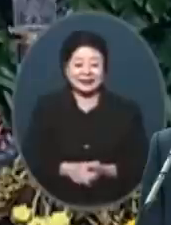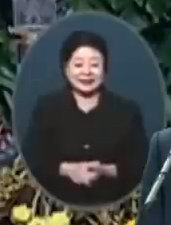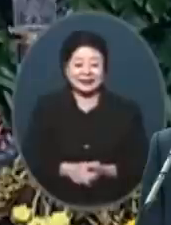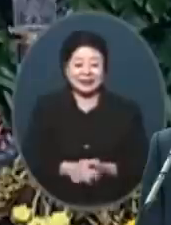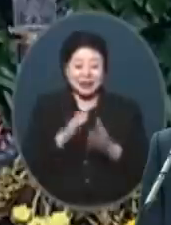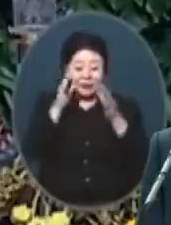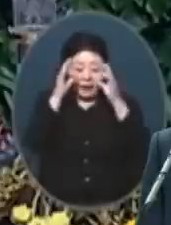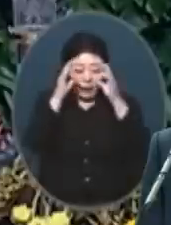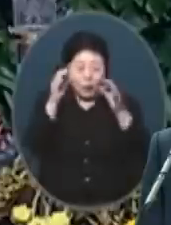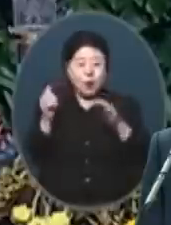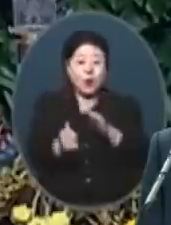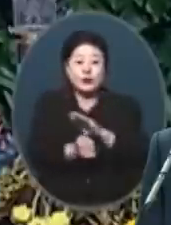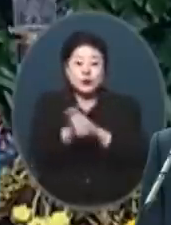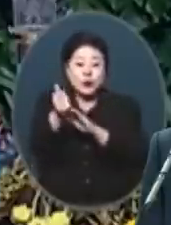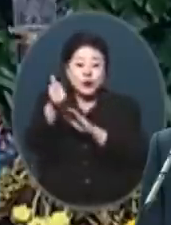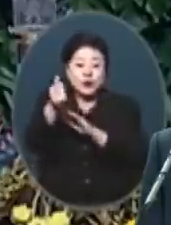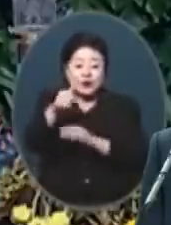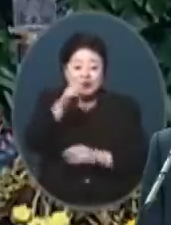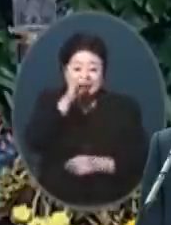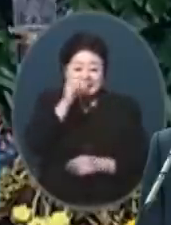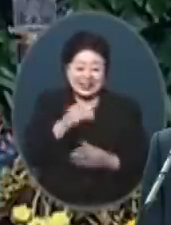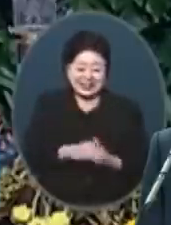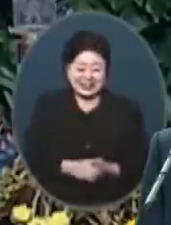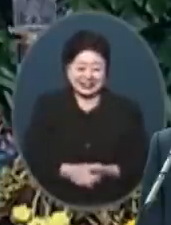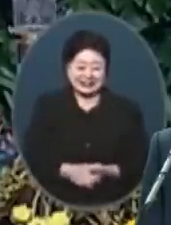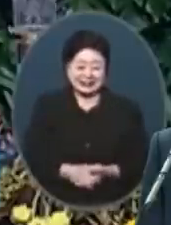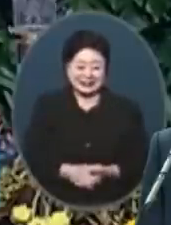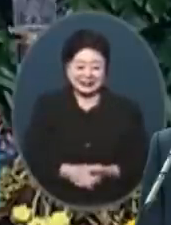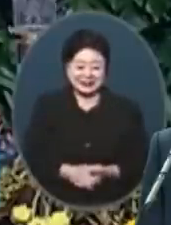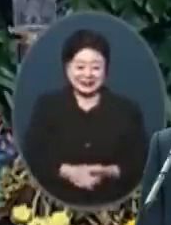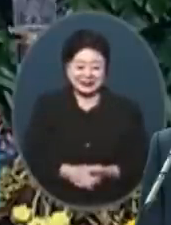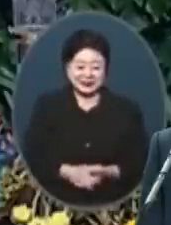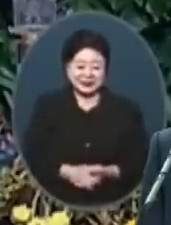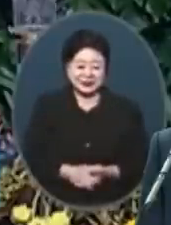바라고 소원하고 꿈꾸는 것이 있지 않습니까?